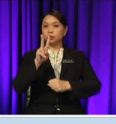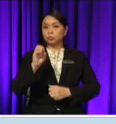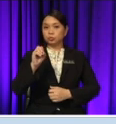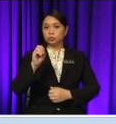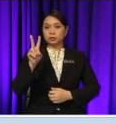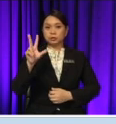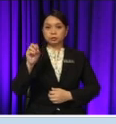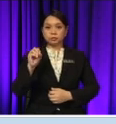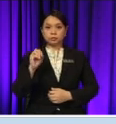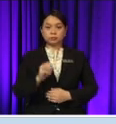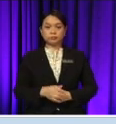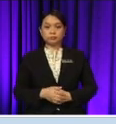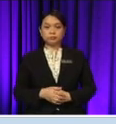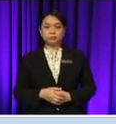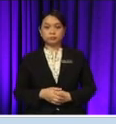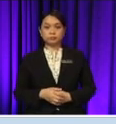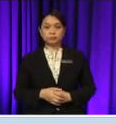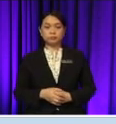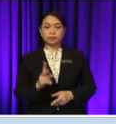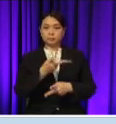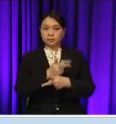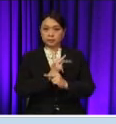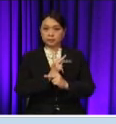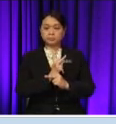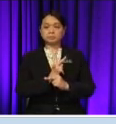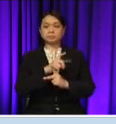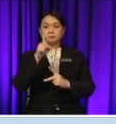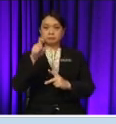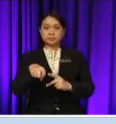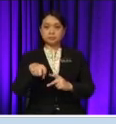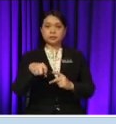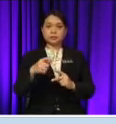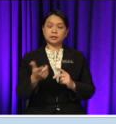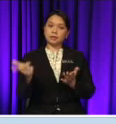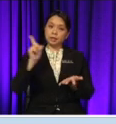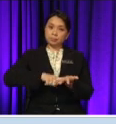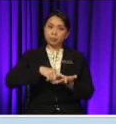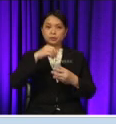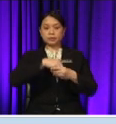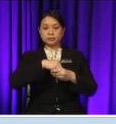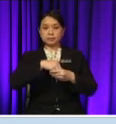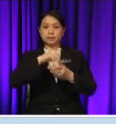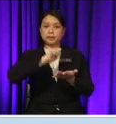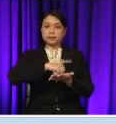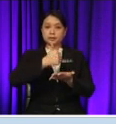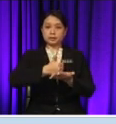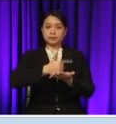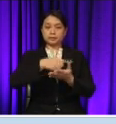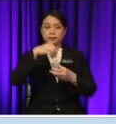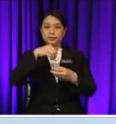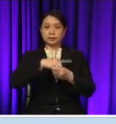bahwa pinjaman daripada Siti Ini mesti dilaporkan di penyetel kedudukan keuangan di bawah lebih